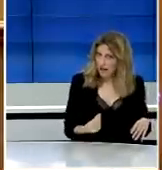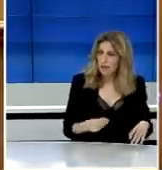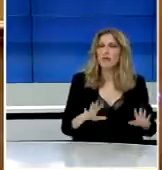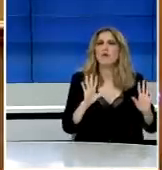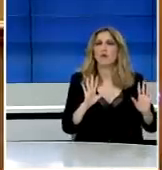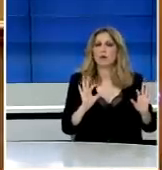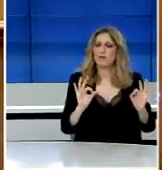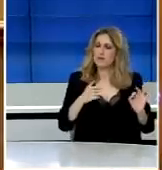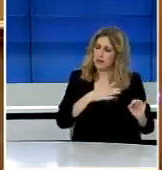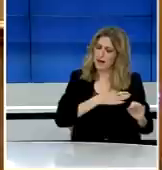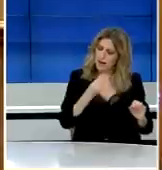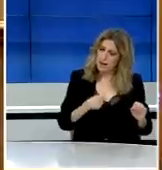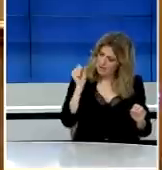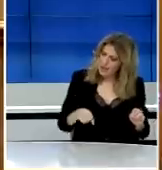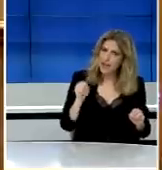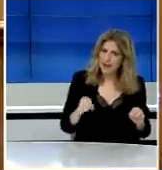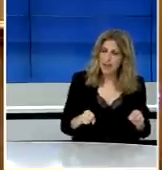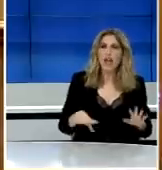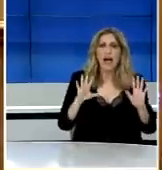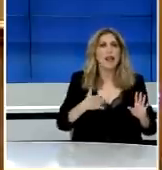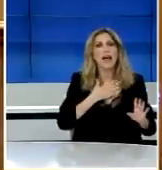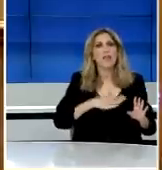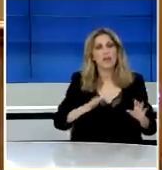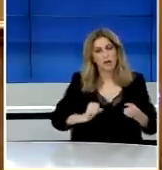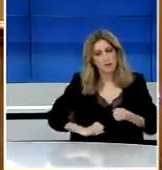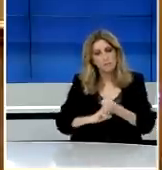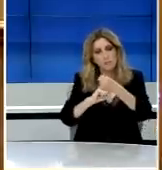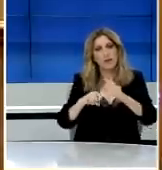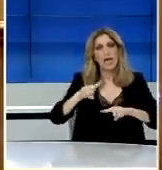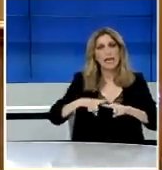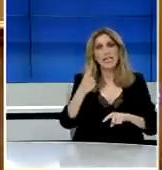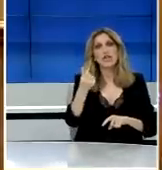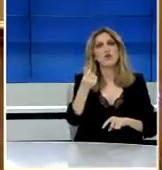στηρίξουμε, είμαστε οι καλοί άνθρωποι, αλλά επειδή έπρεπε να στηρίξουμε την ελληνική οικονομία, επειδή δεν είχαμε